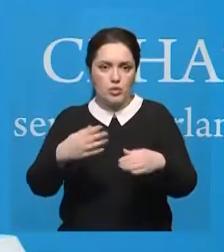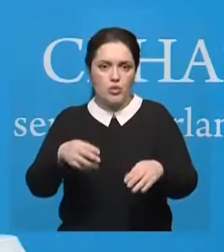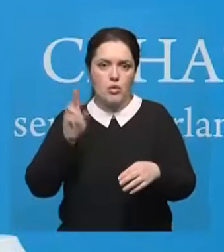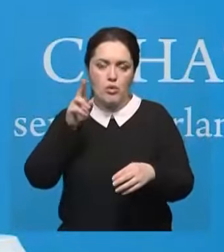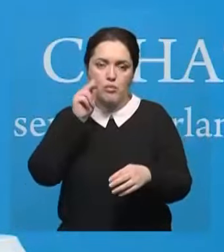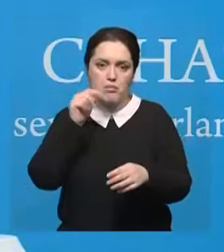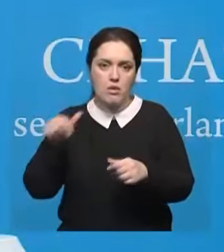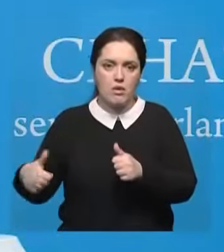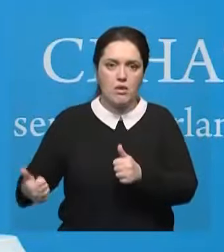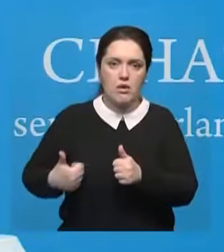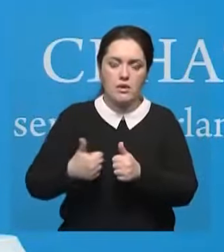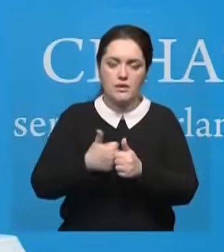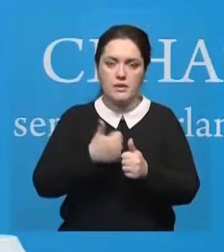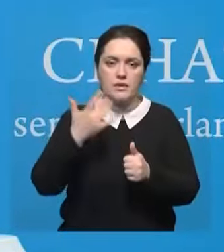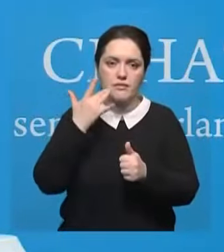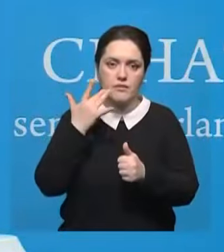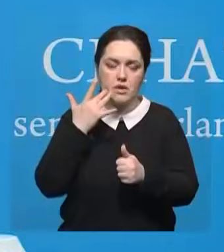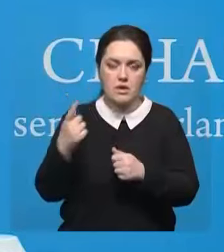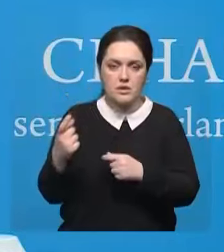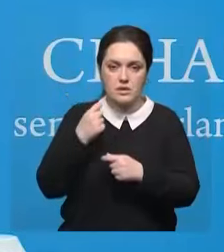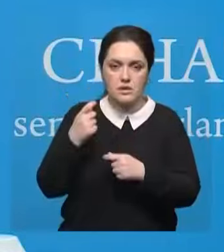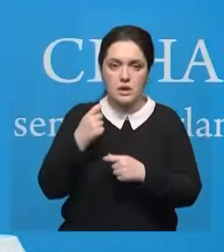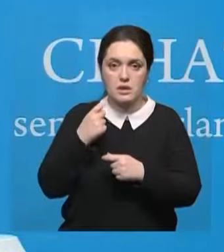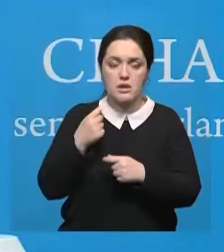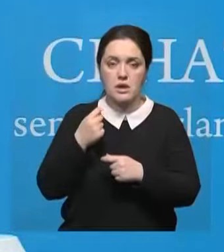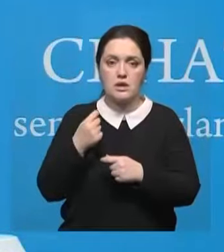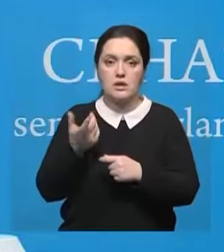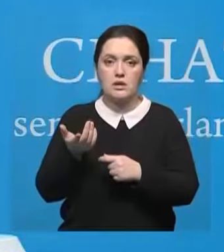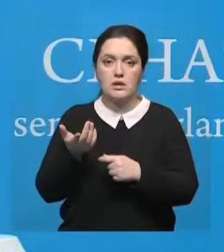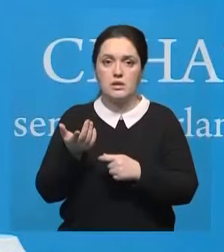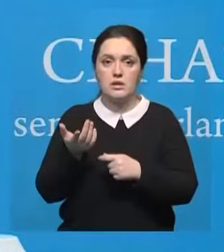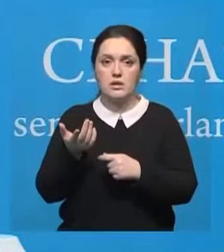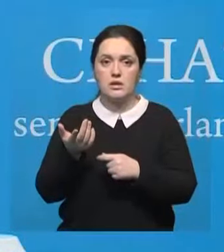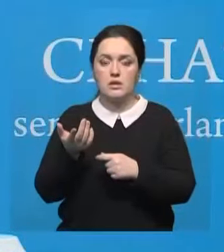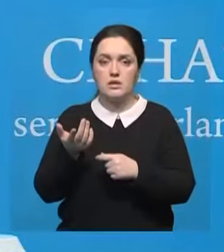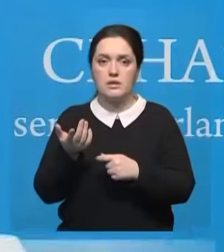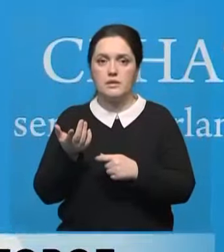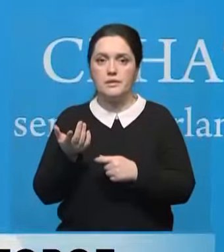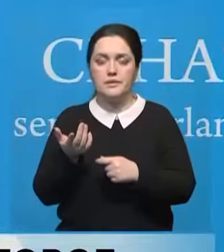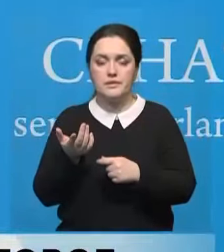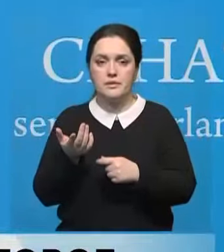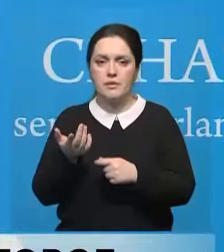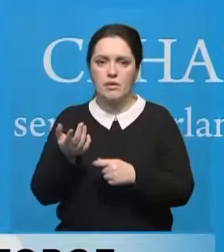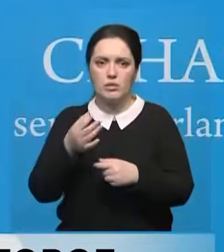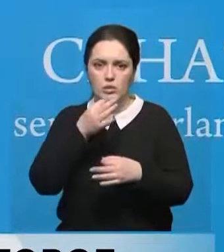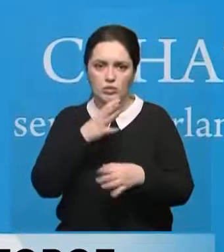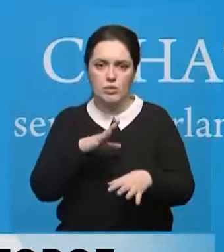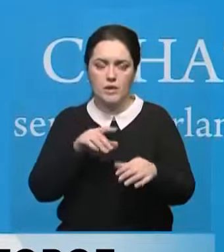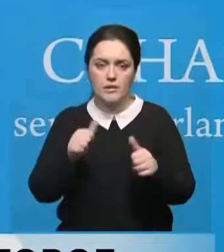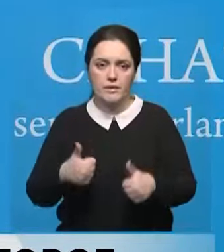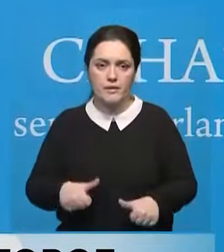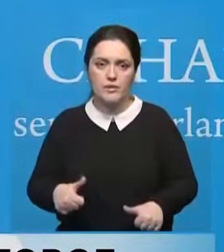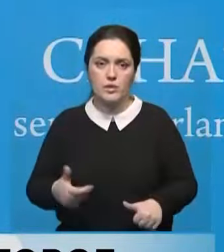абьюзера или агрессора. Это не обязательно может быть домашнее бытовое насилие, это любые формы. В смысле, это может